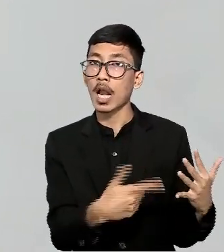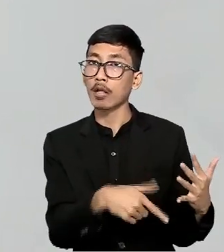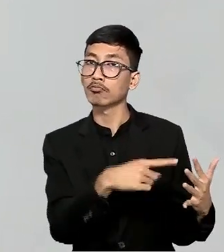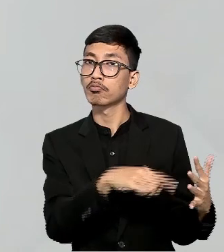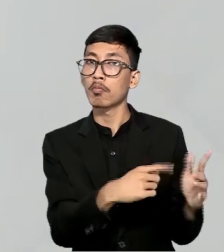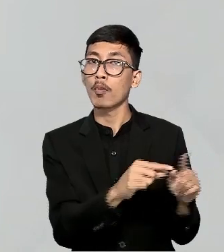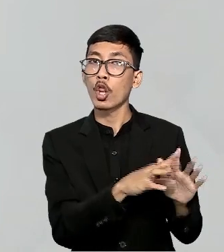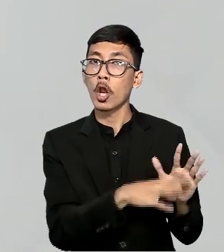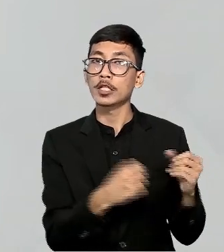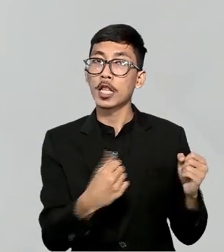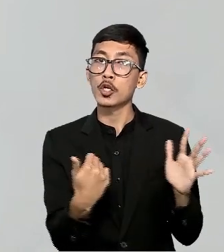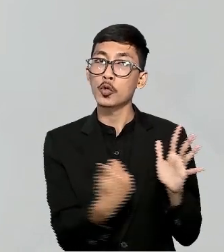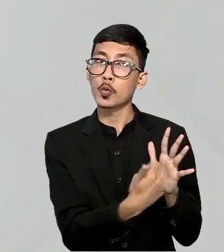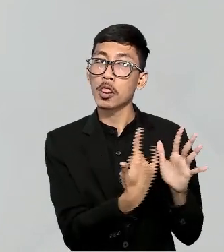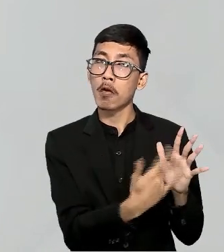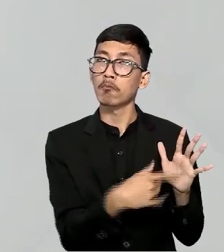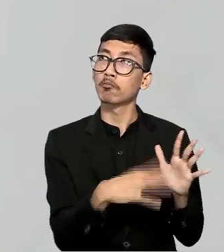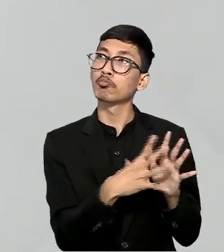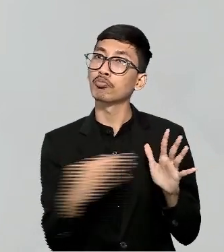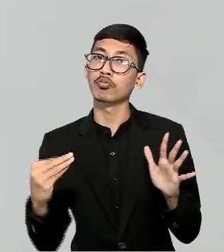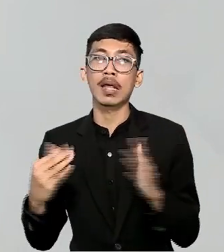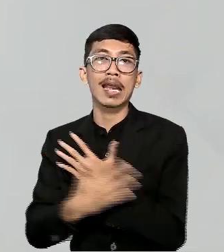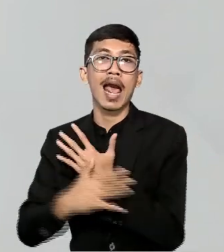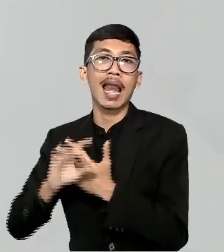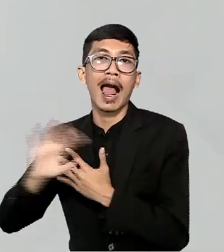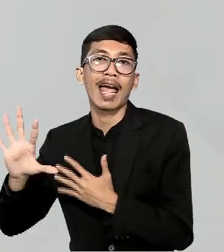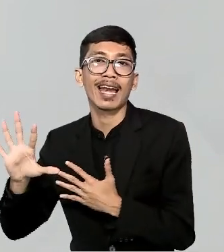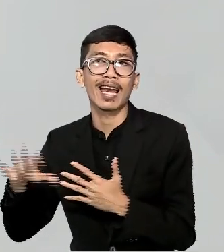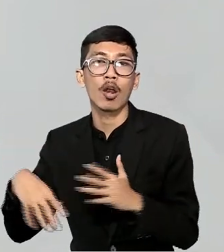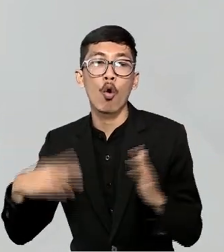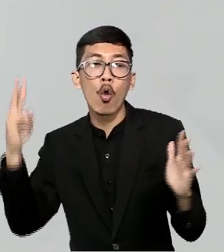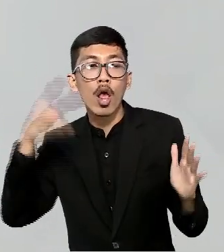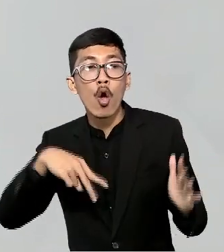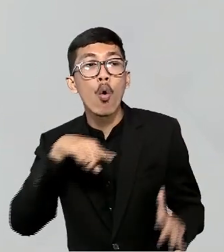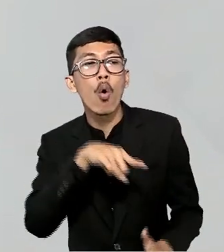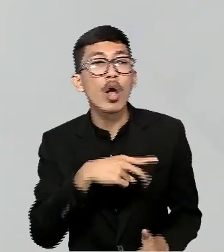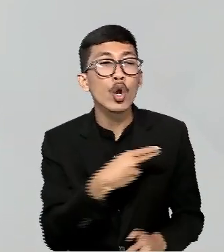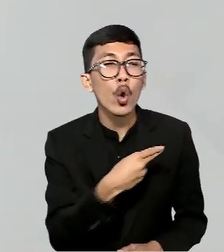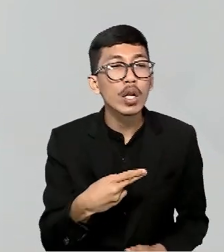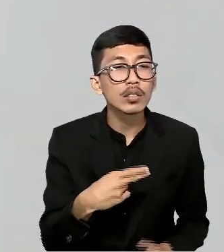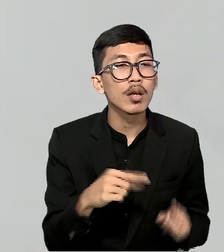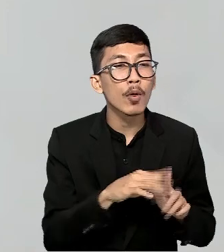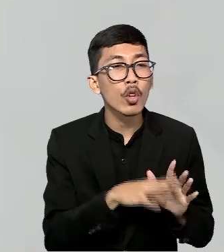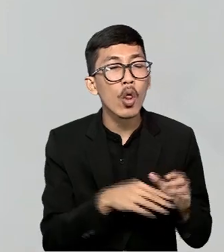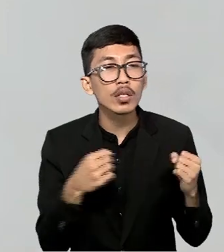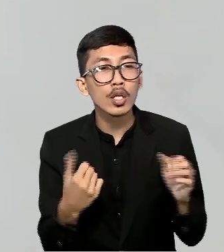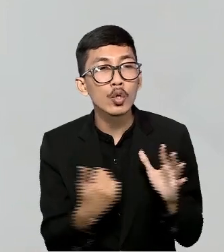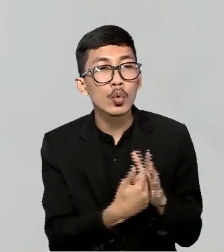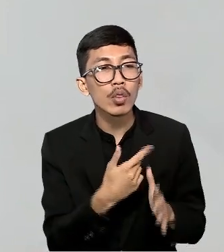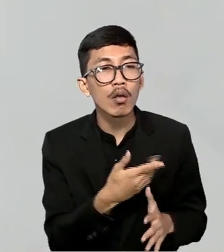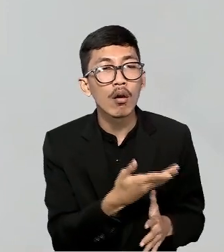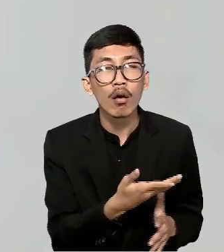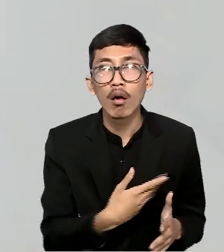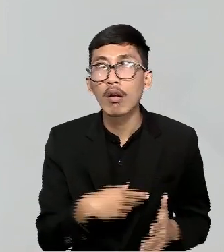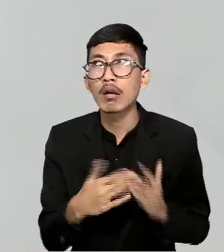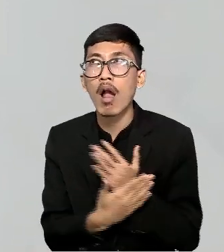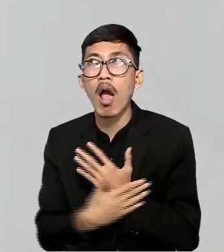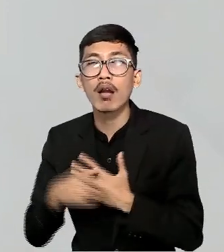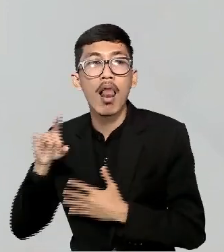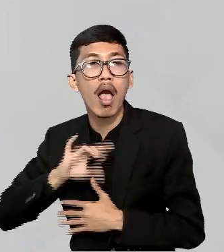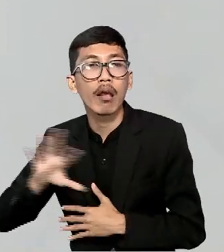tentunya supaya kita terus bersabar bersama-sama di dunia untuk menerapkan protokol kesehatan ini juga gunakan kesempatan untuk